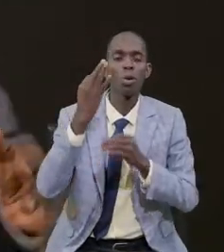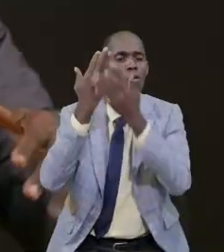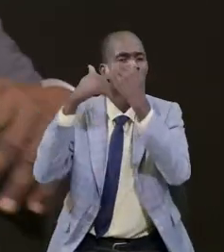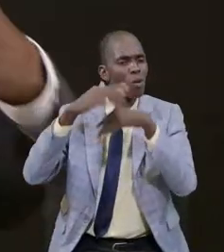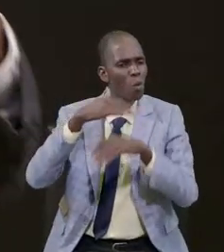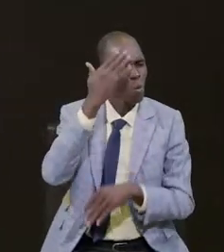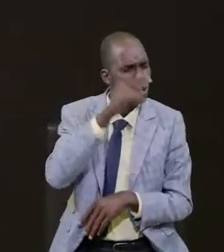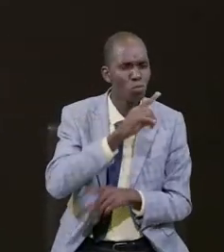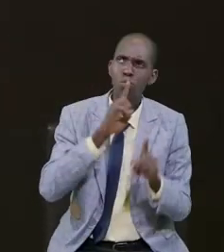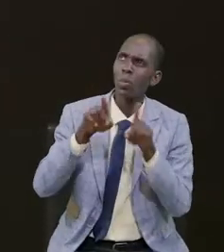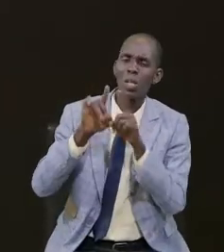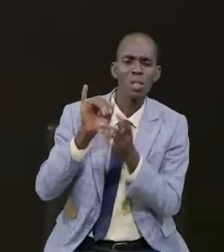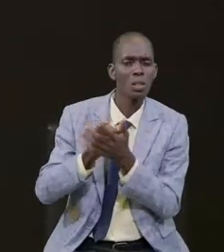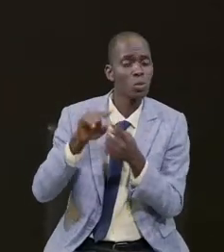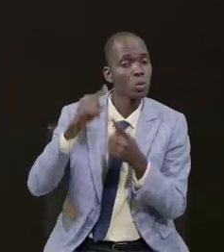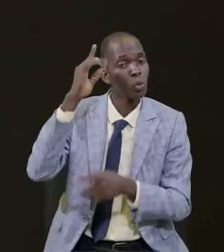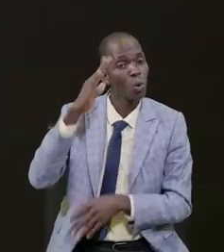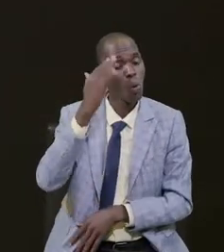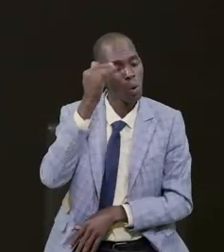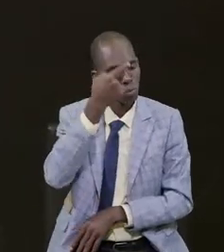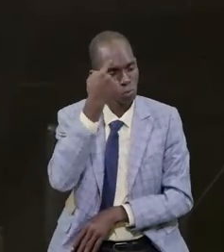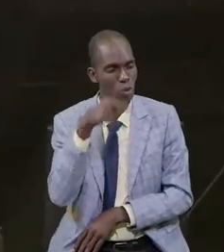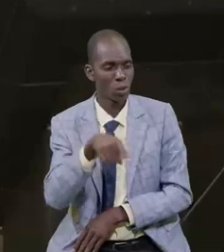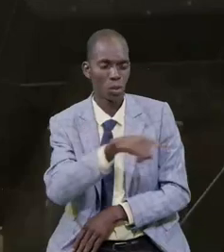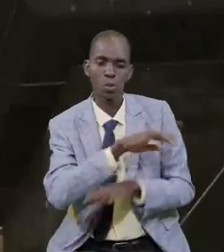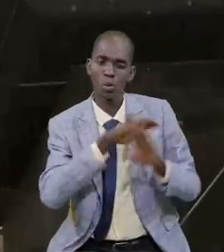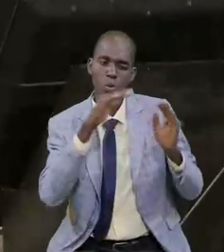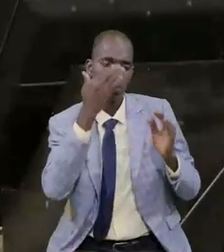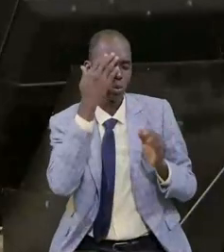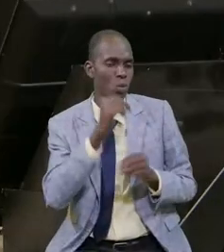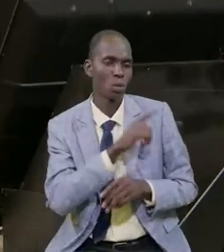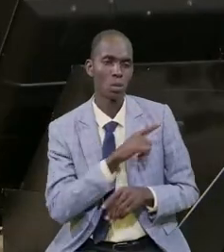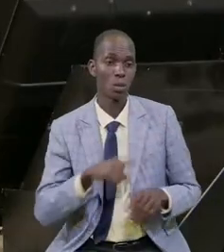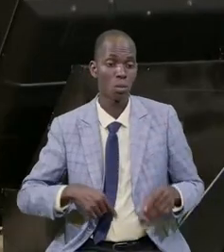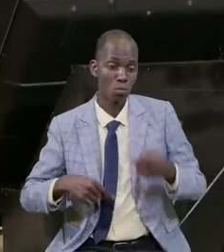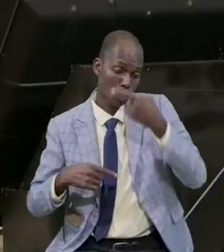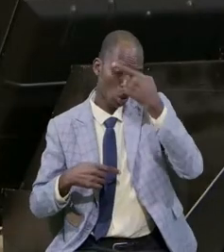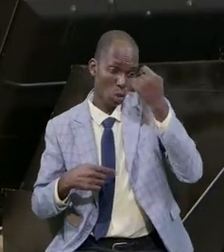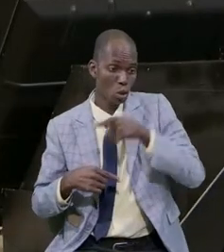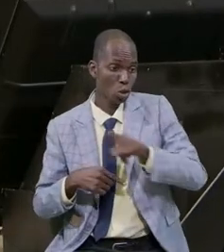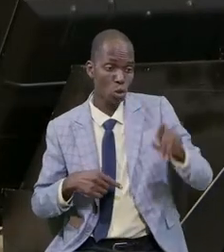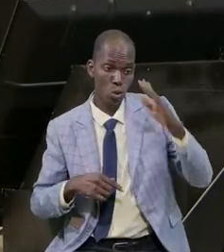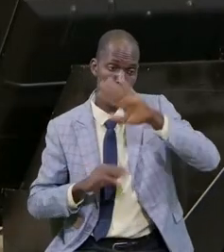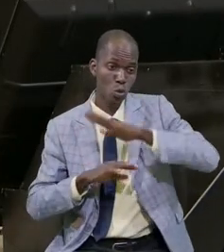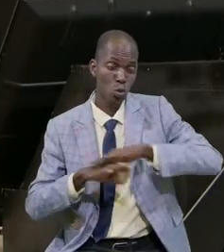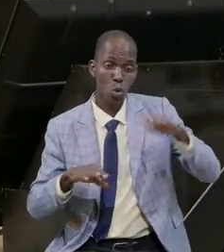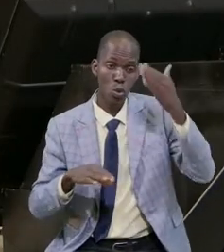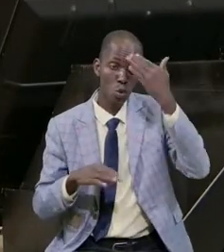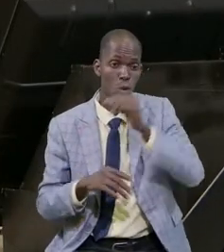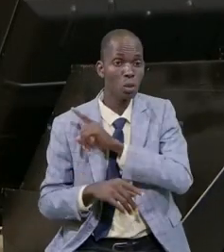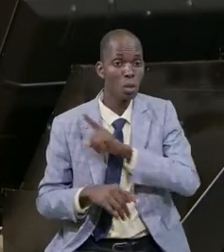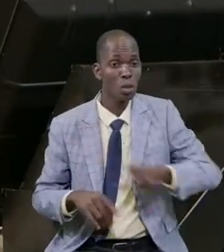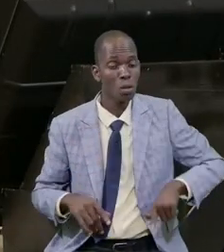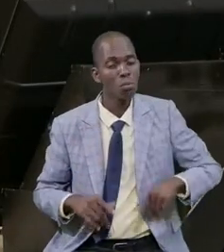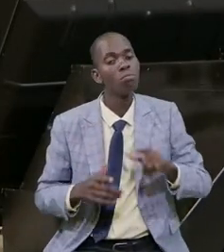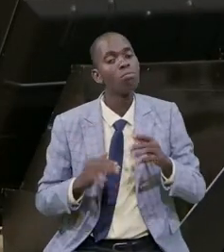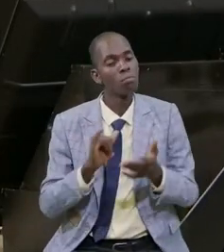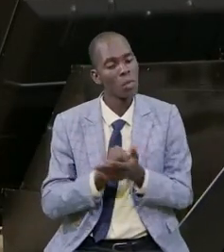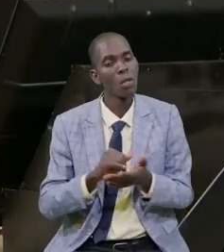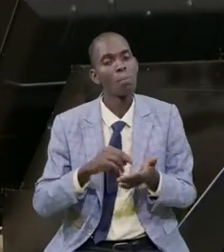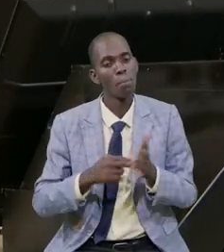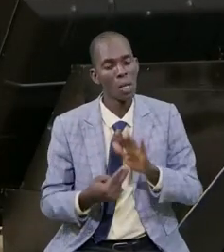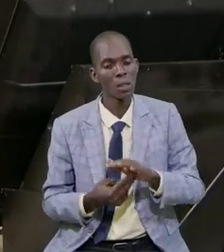pourquoi? Parce qu'ils ne connaissent pas l'Éternel, parce qu'ils ne connaissent pas le Seigneur, leur cœur n'est pas